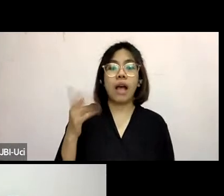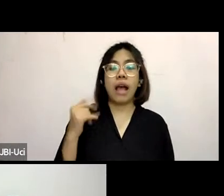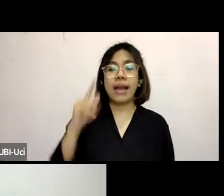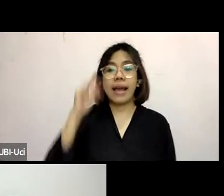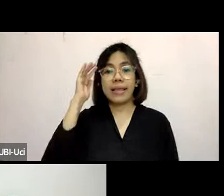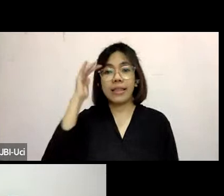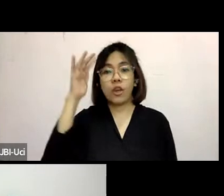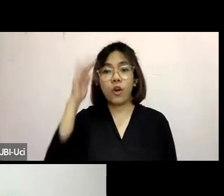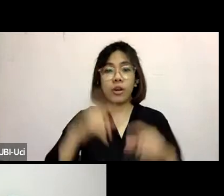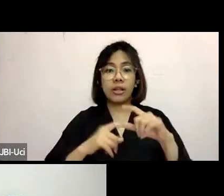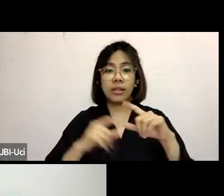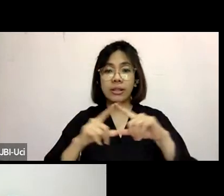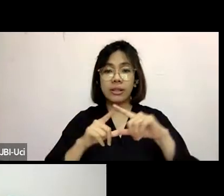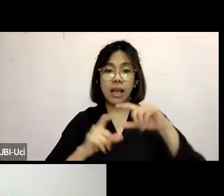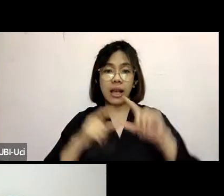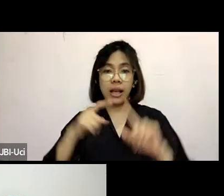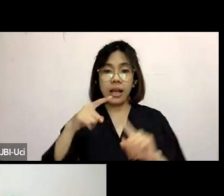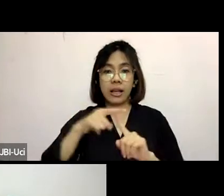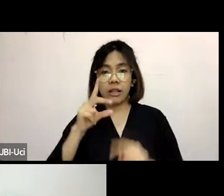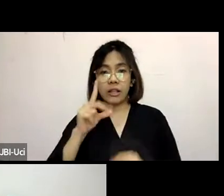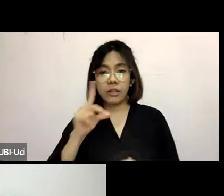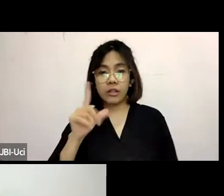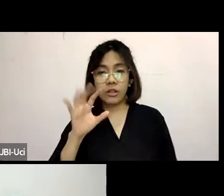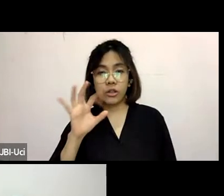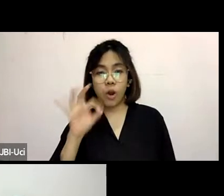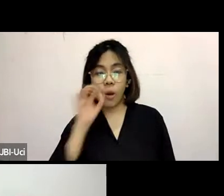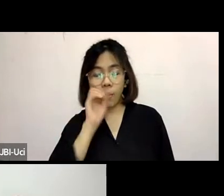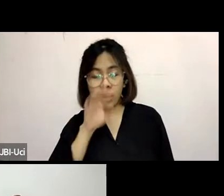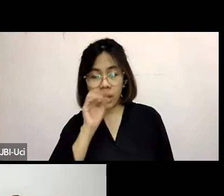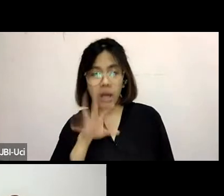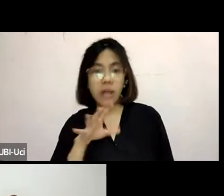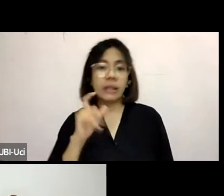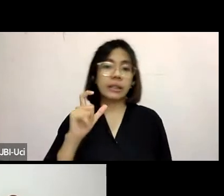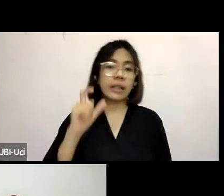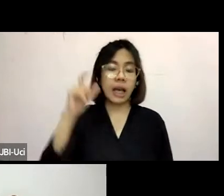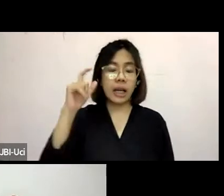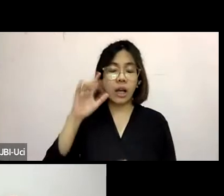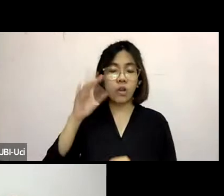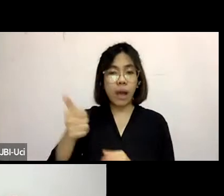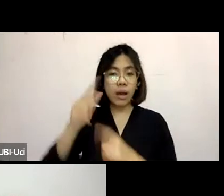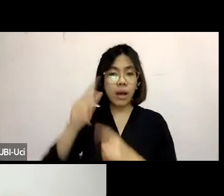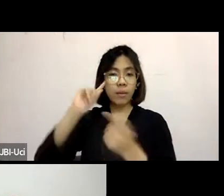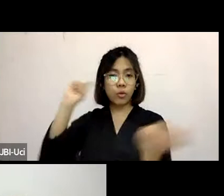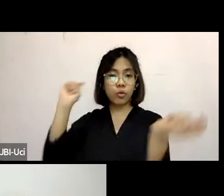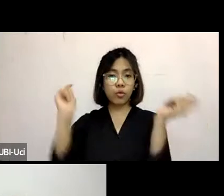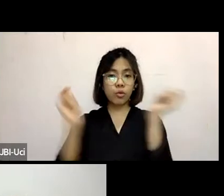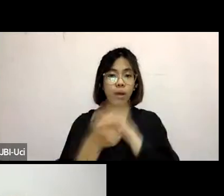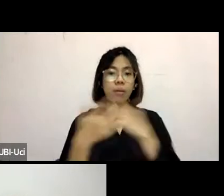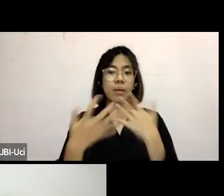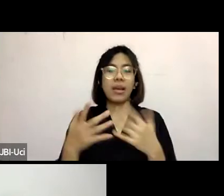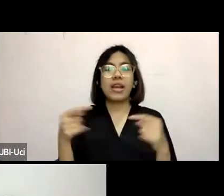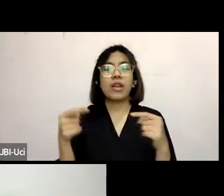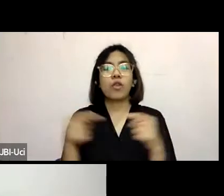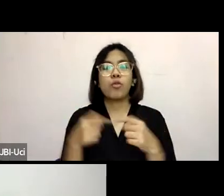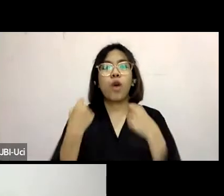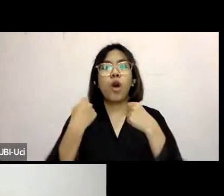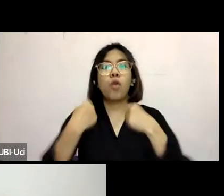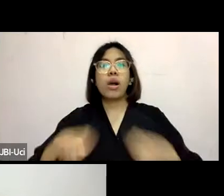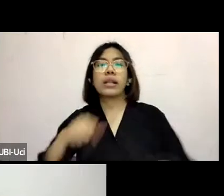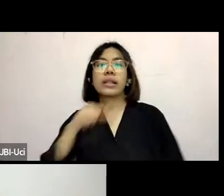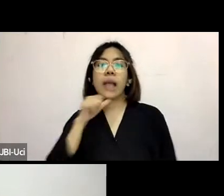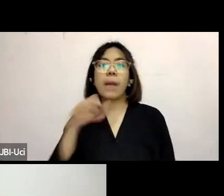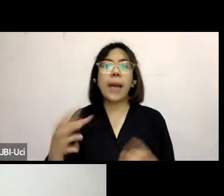Bagaimana caranya untuk Hai mengubah itu kepada akhirnya isi ini pesona kekuasaan siapkan memegang kekuasaan